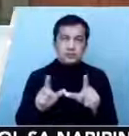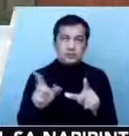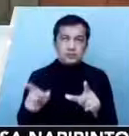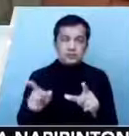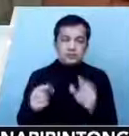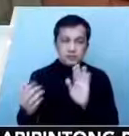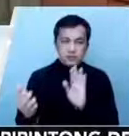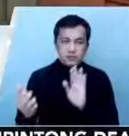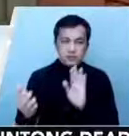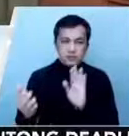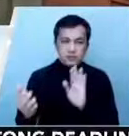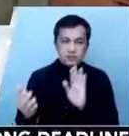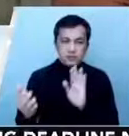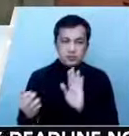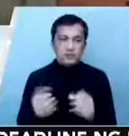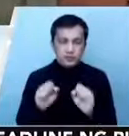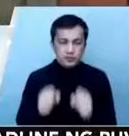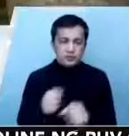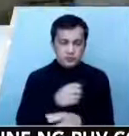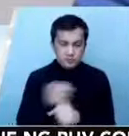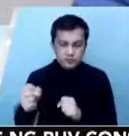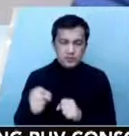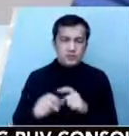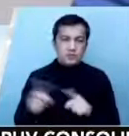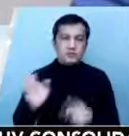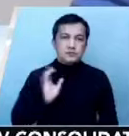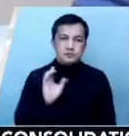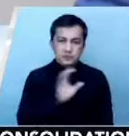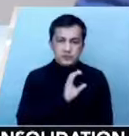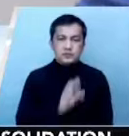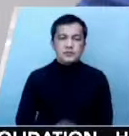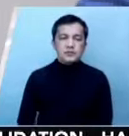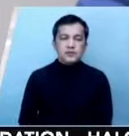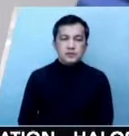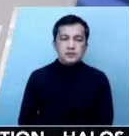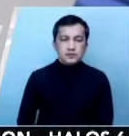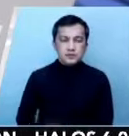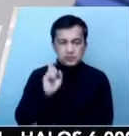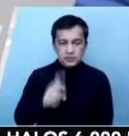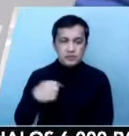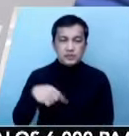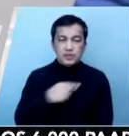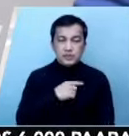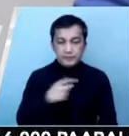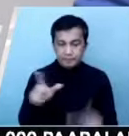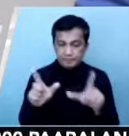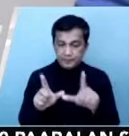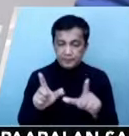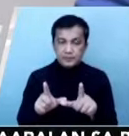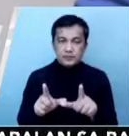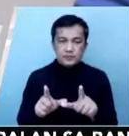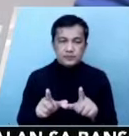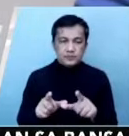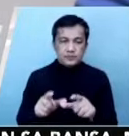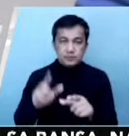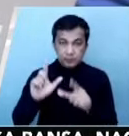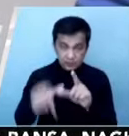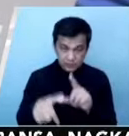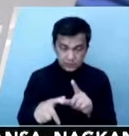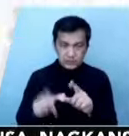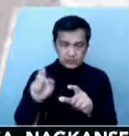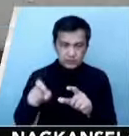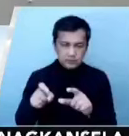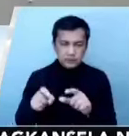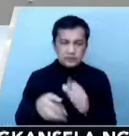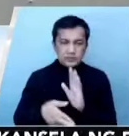wala umunong pwedeng bumawi kundi kongreso lamang. Dapat yung aming mga prangkisa, kada mag-expand siya, dapat renewable po